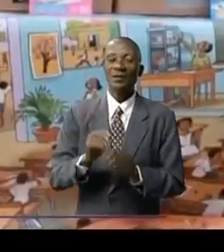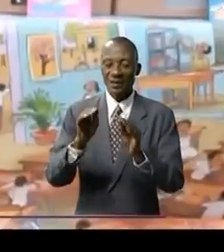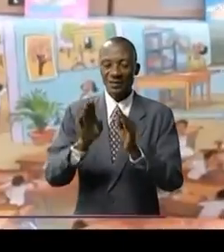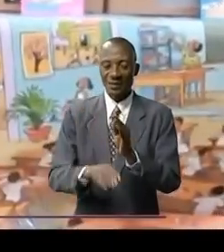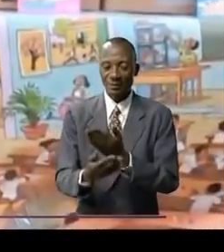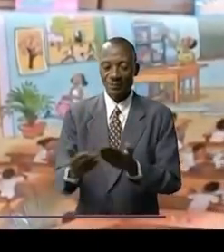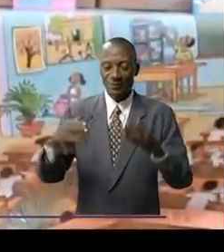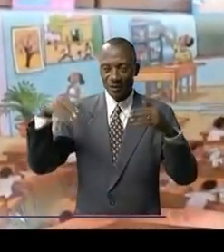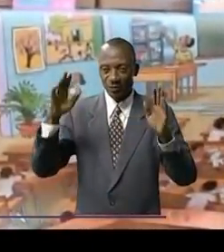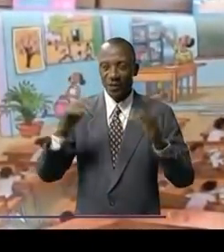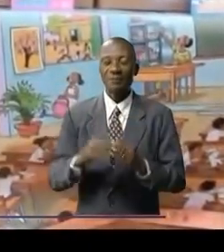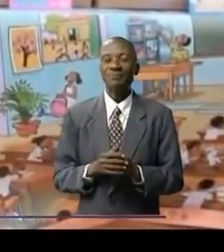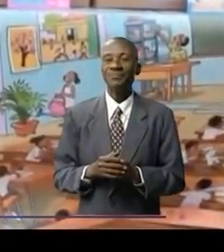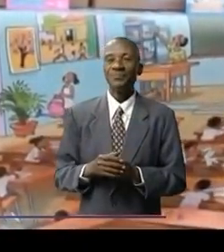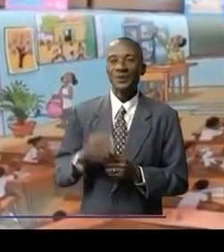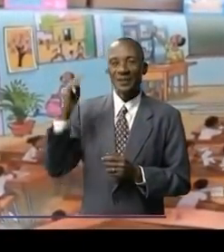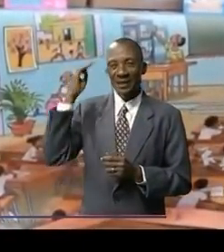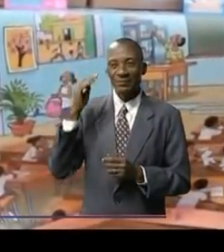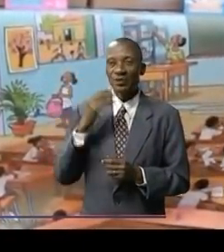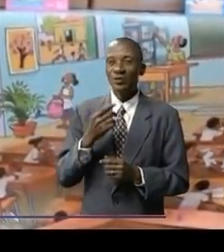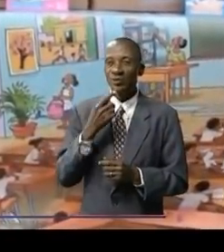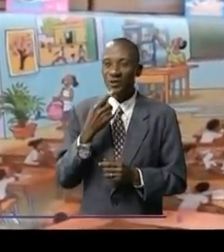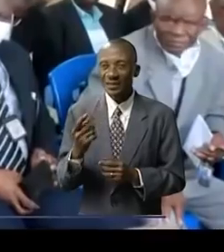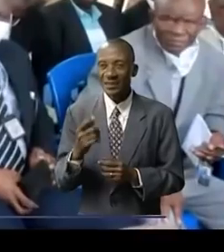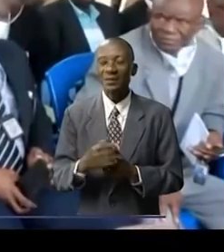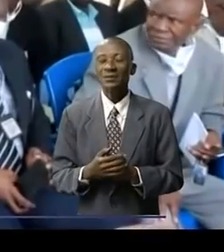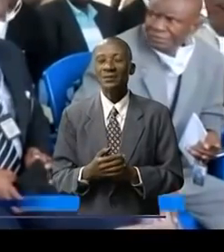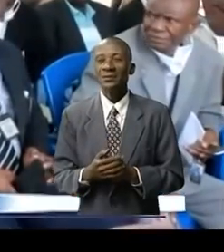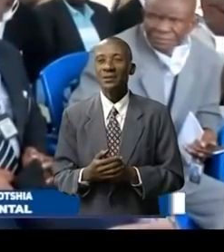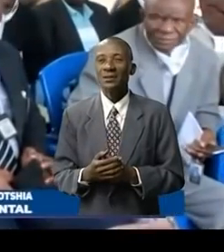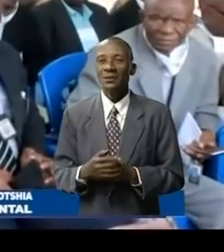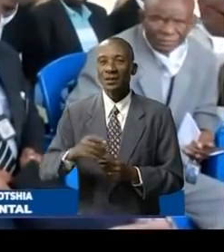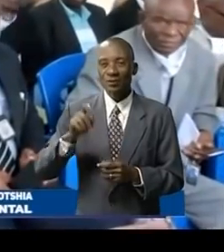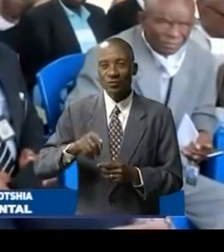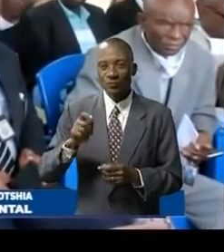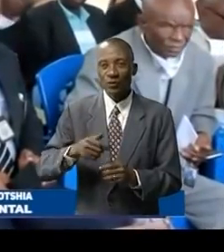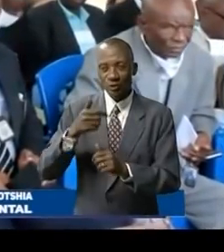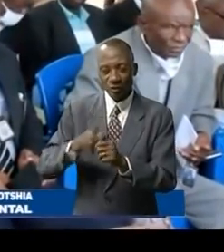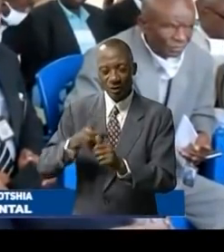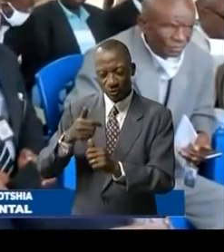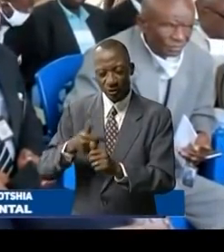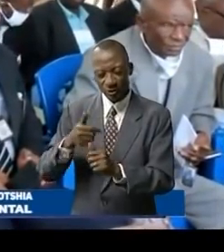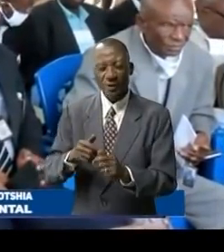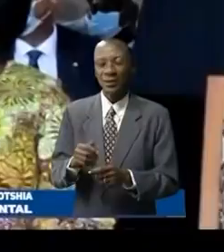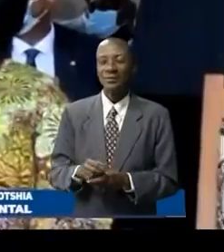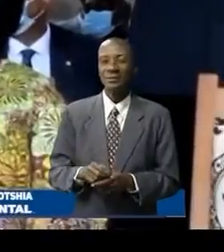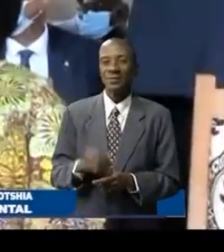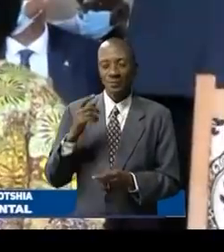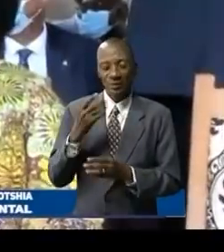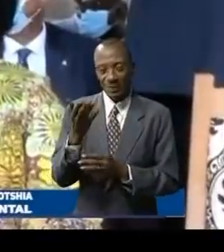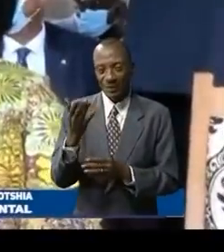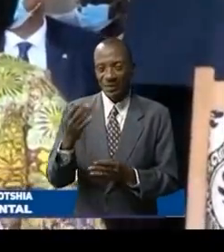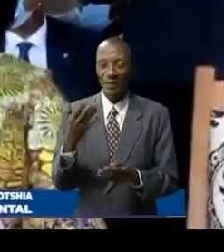J'exige que désormais chacun des acteurs et partenaires éducatifs intériorise cette nouvelle approche pour progresser réellement vers